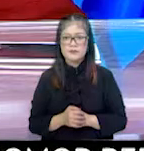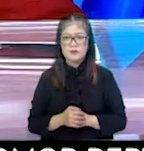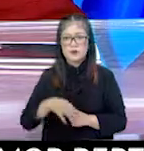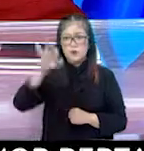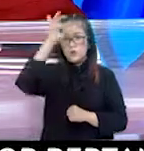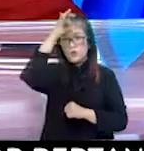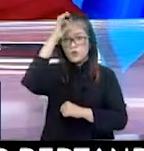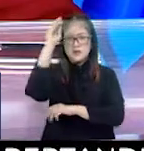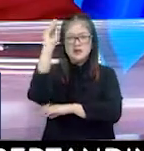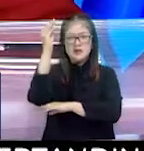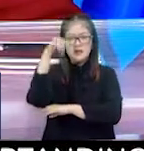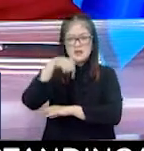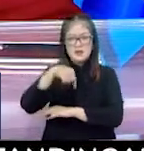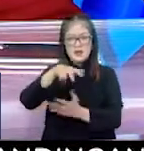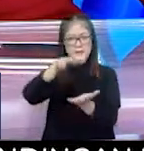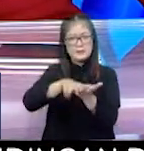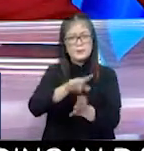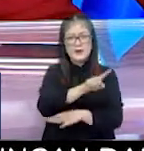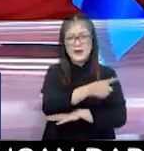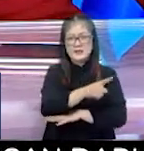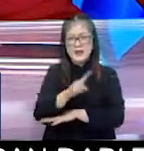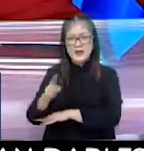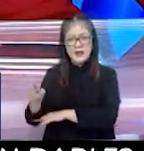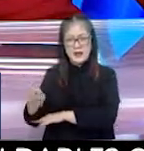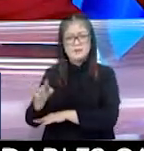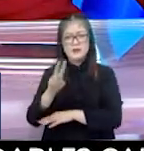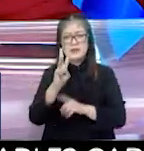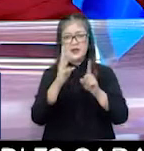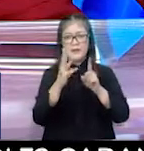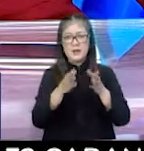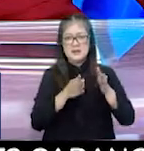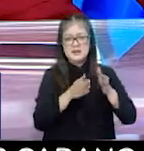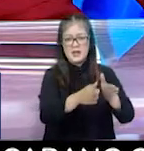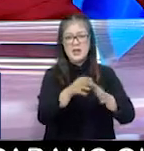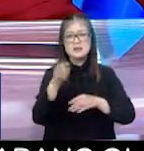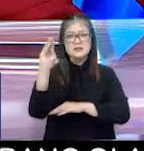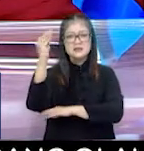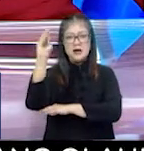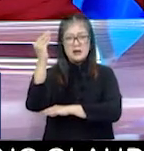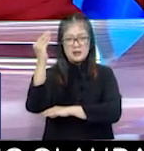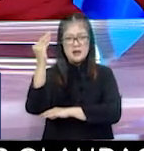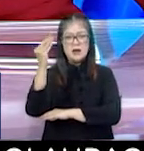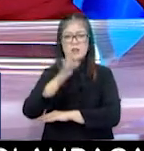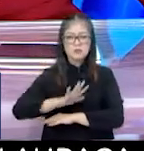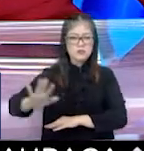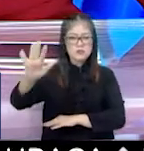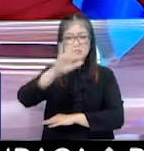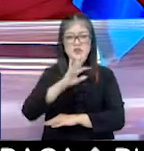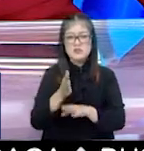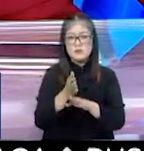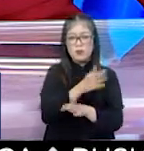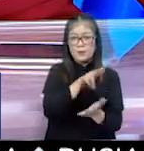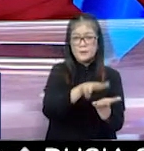Sementara itu, pemirsa, Polda Metro Jaya hari ini kembali menerapkan aturan ganjil genap kendaraan di 13 ruas jalan di DKI Jakarta.